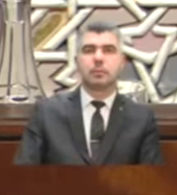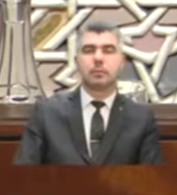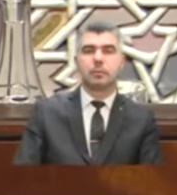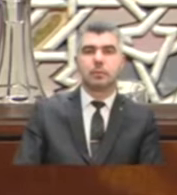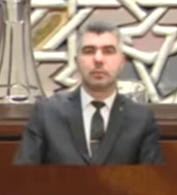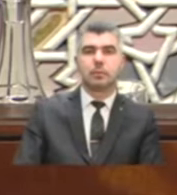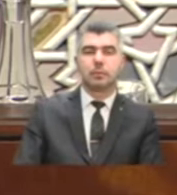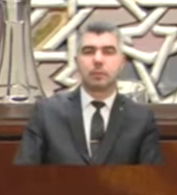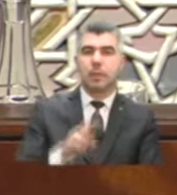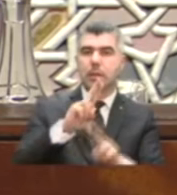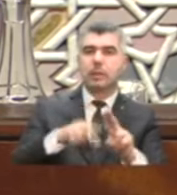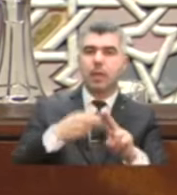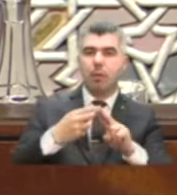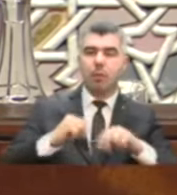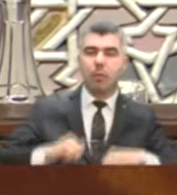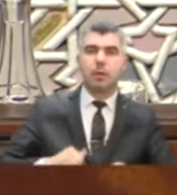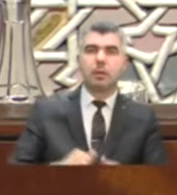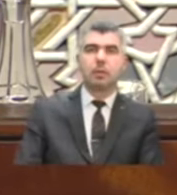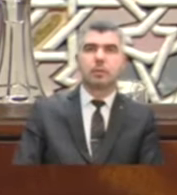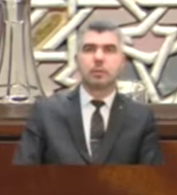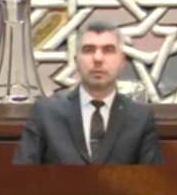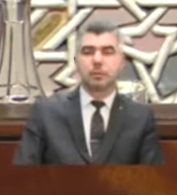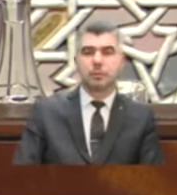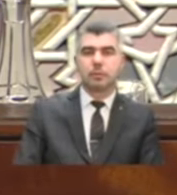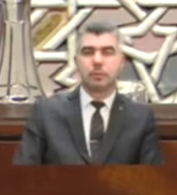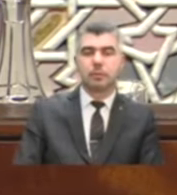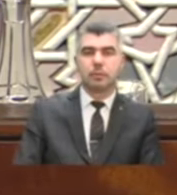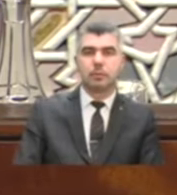رد السيد الوزير، تفضل.